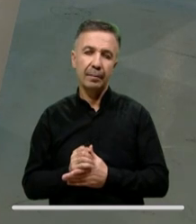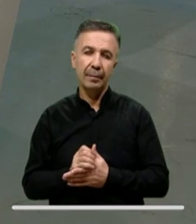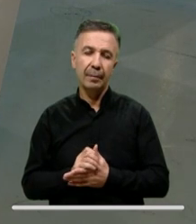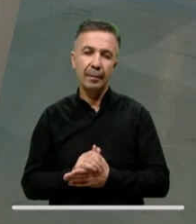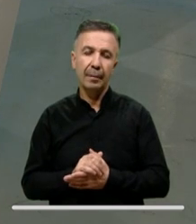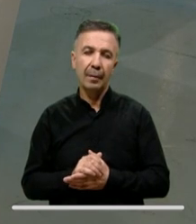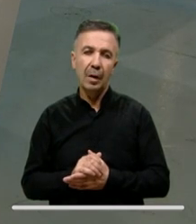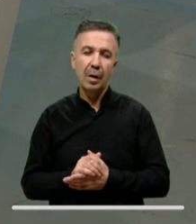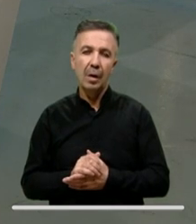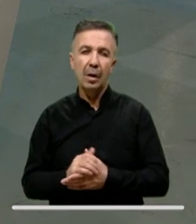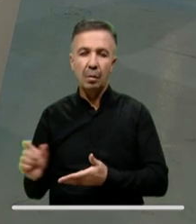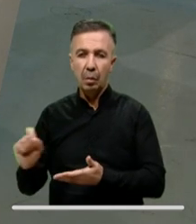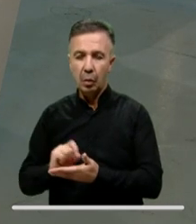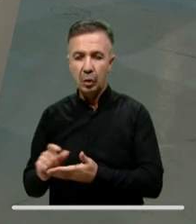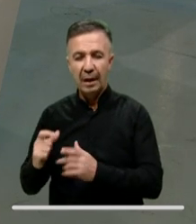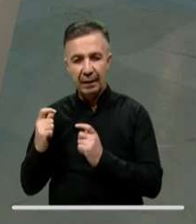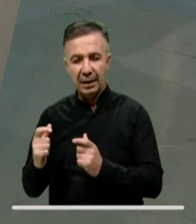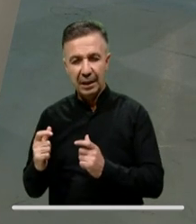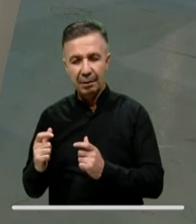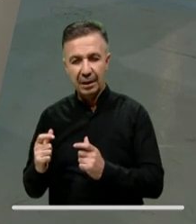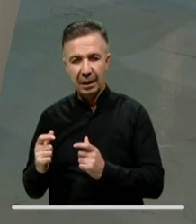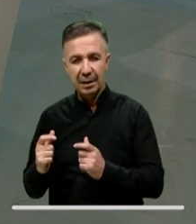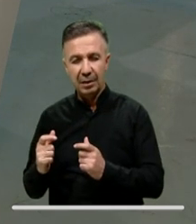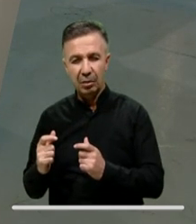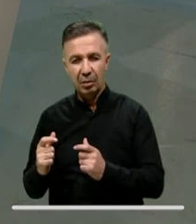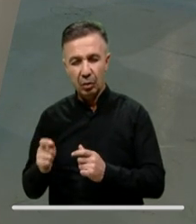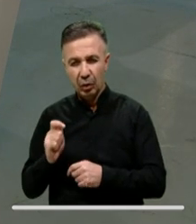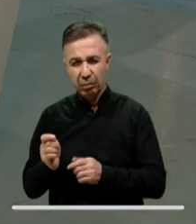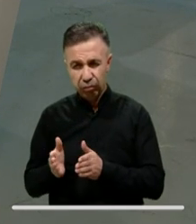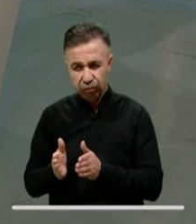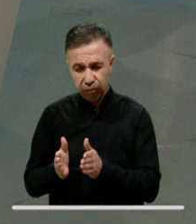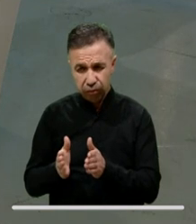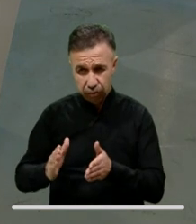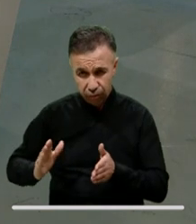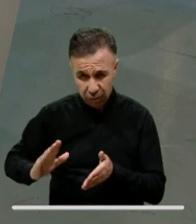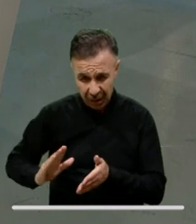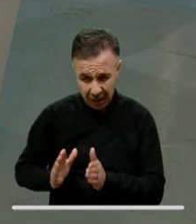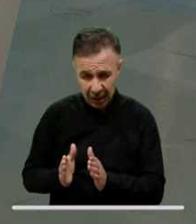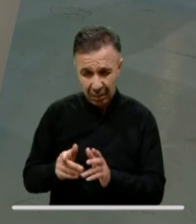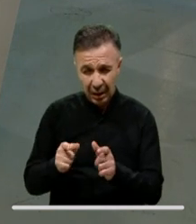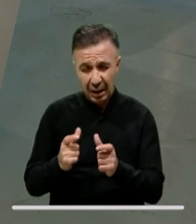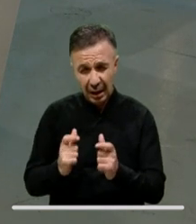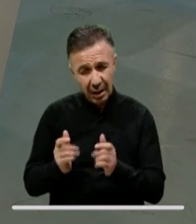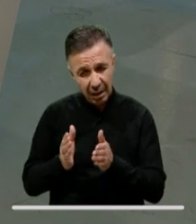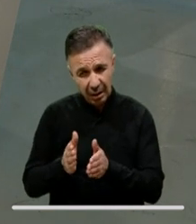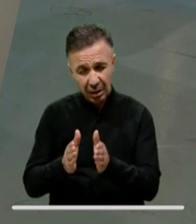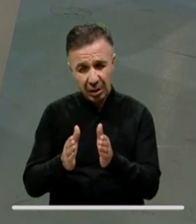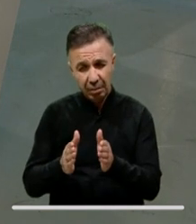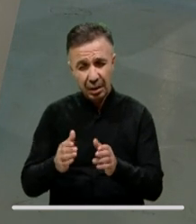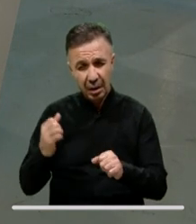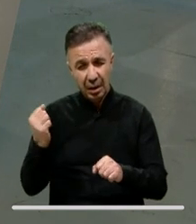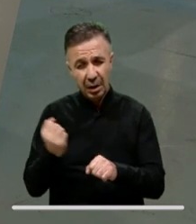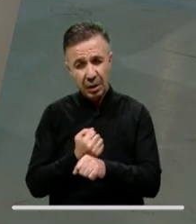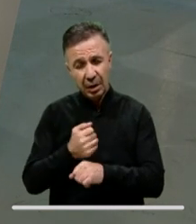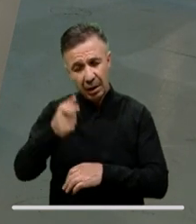Müzdelife dediğimiz dar bir geçitten geçip oradan Mina'ya, şeytan taşlamaya, oradan